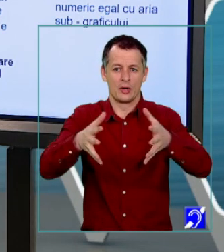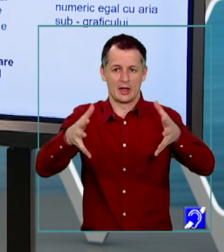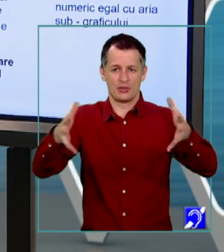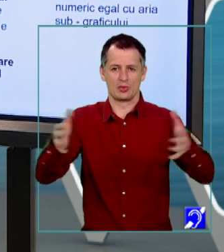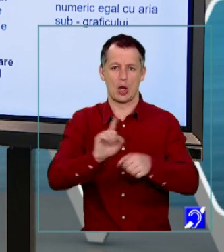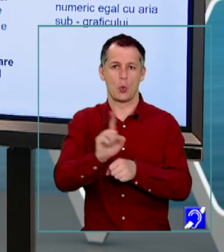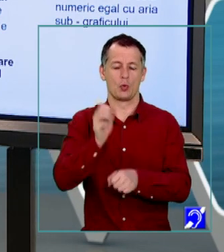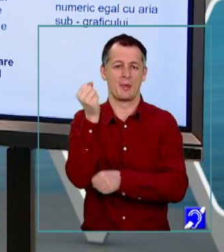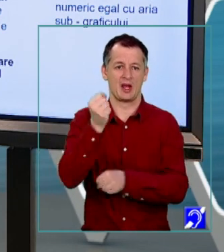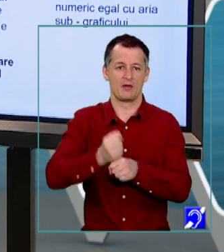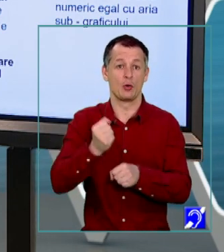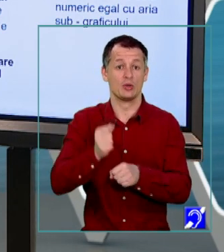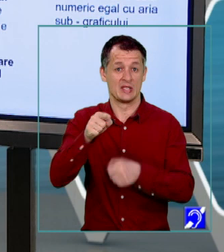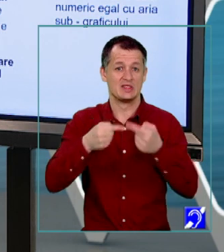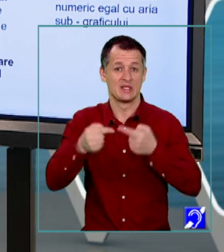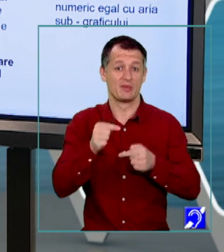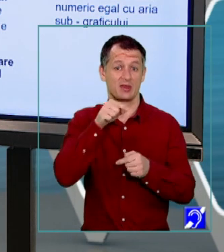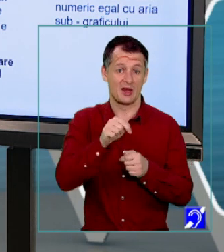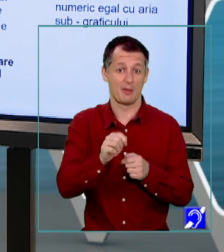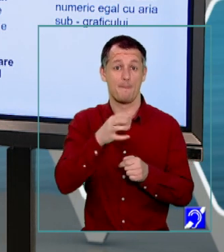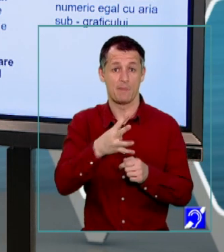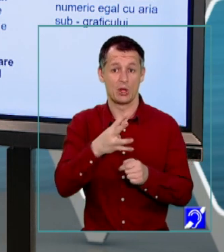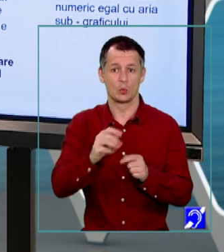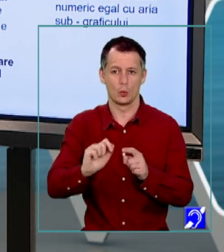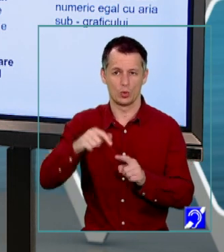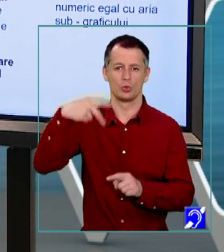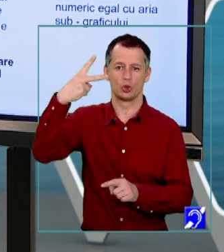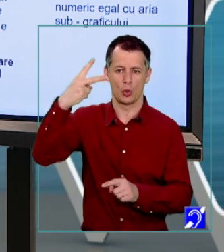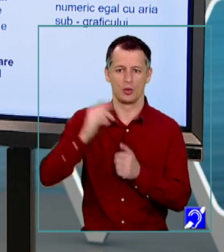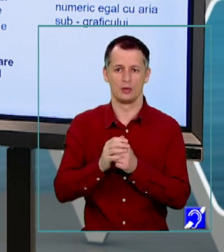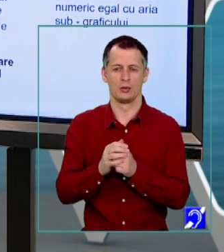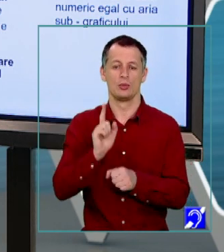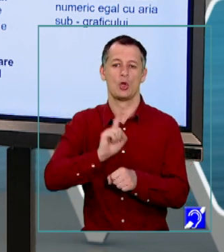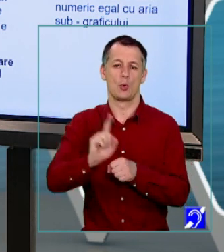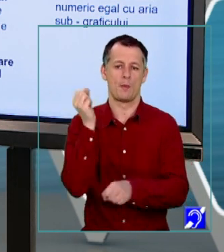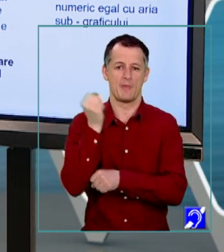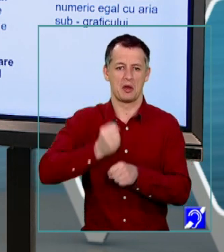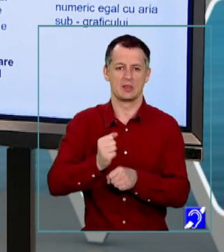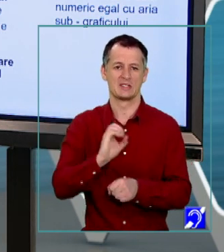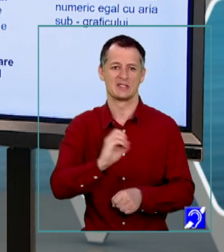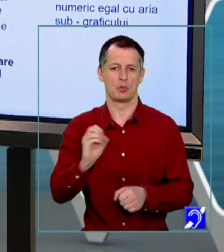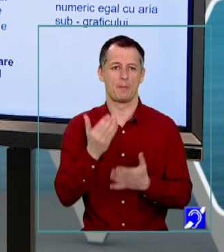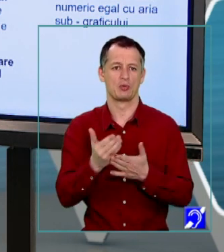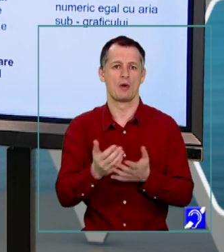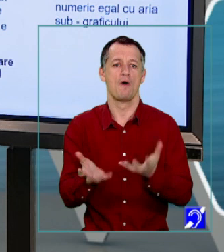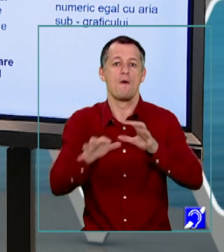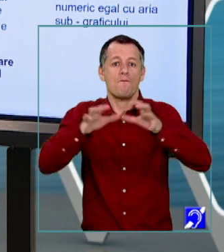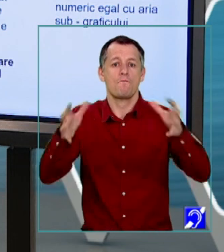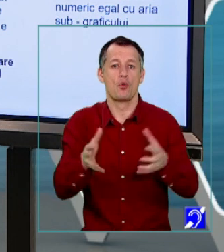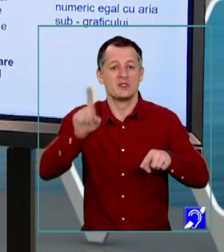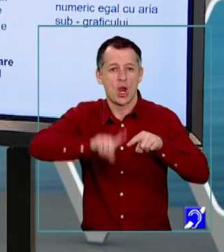de sistem. În schimb, în procesul 4-2, lucru mecanic este 0 pentru că volumul este constant.